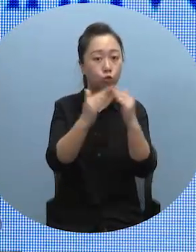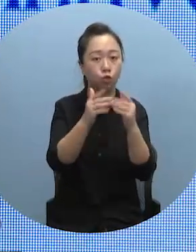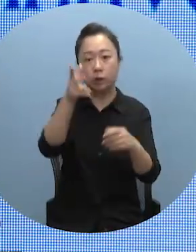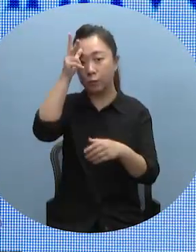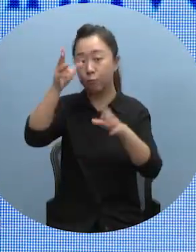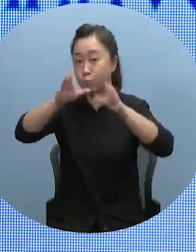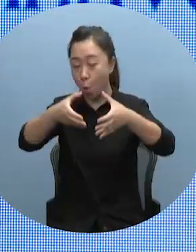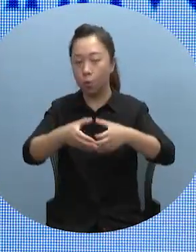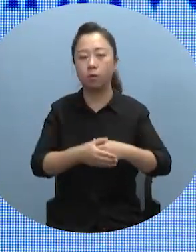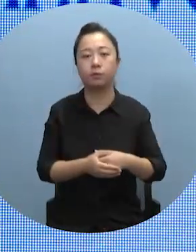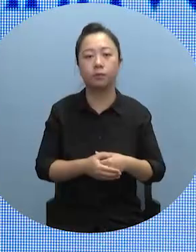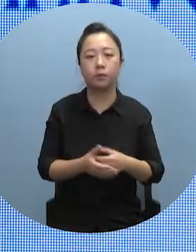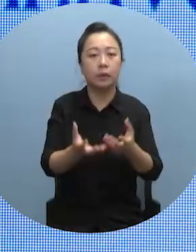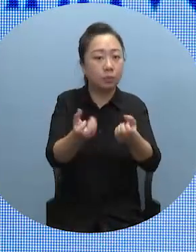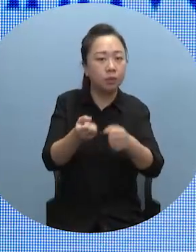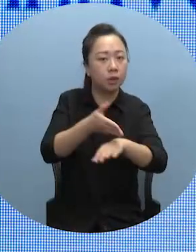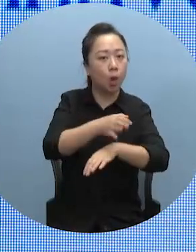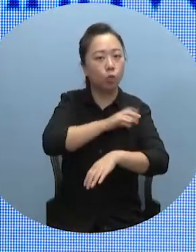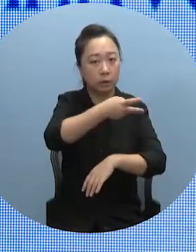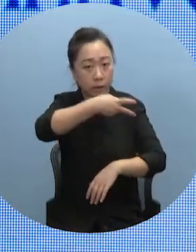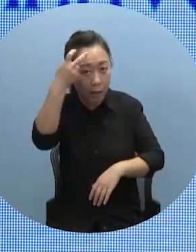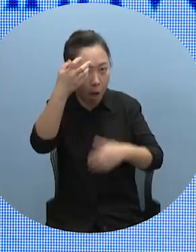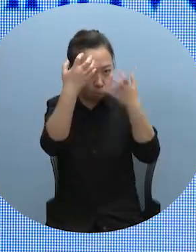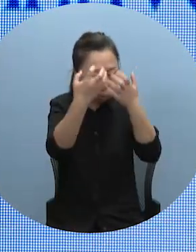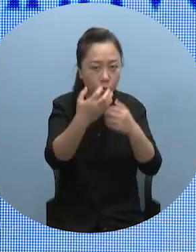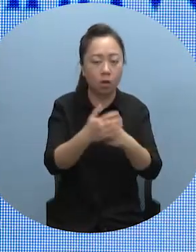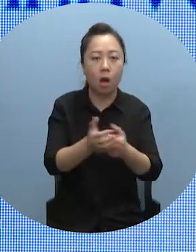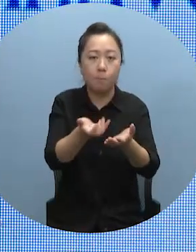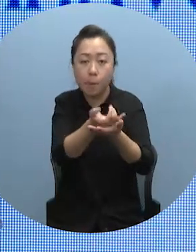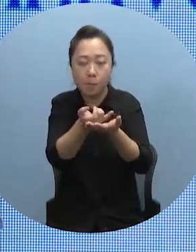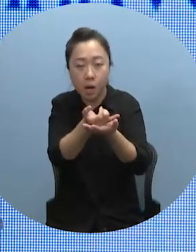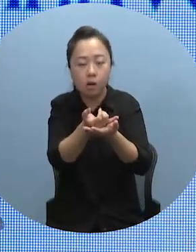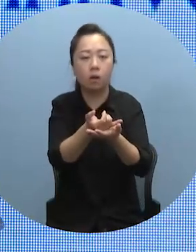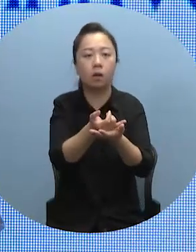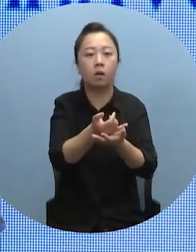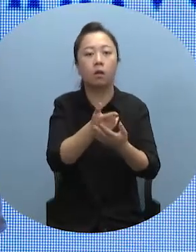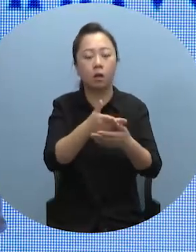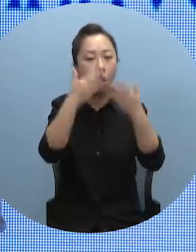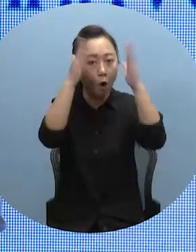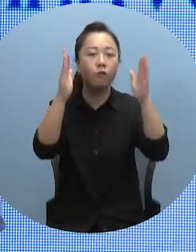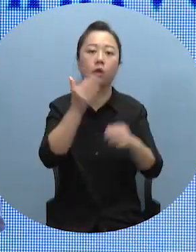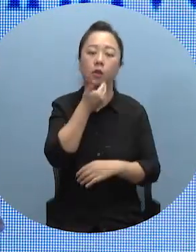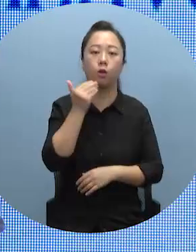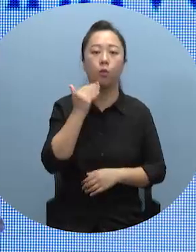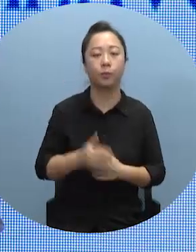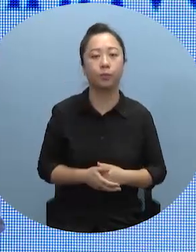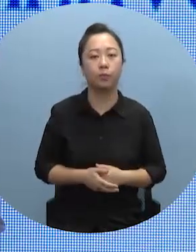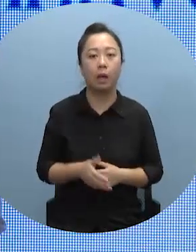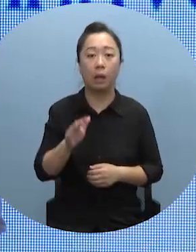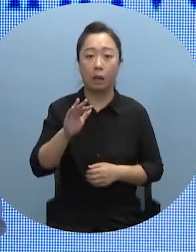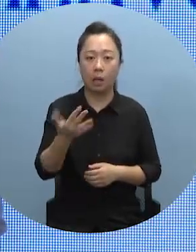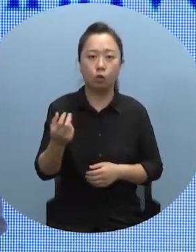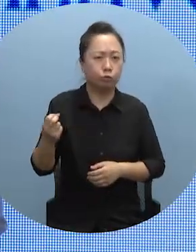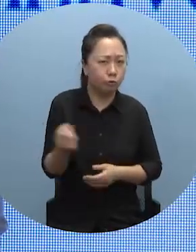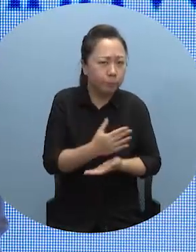部門，亦都應該接受社會的監察，對批評持開放的態度。但我必